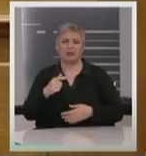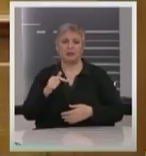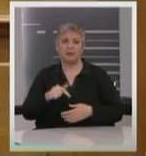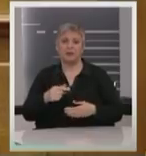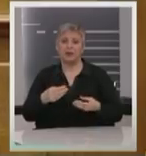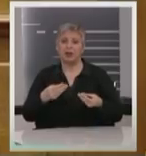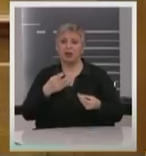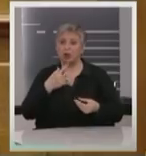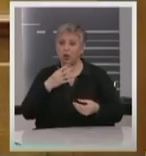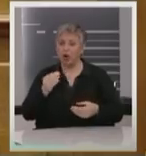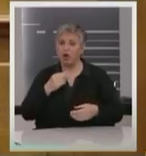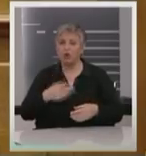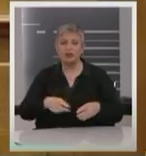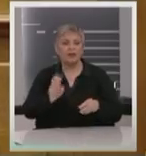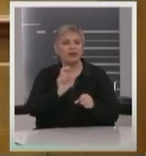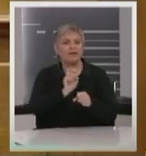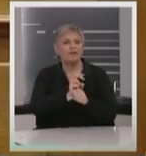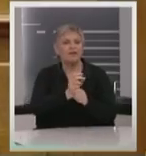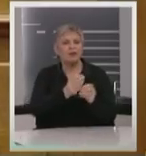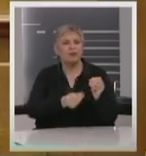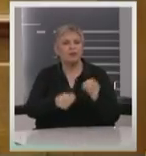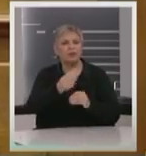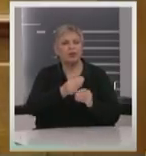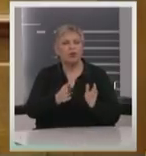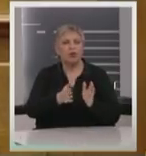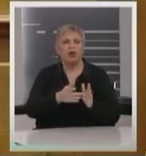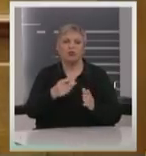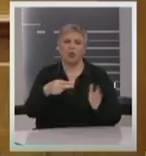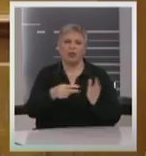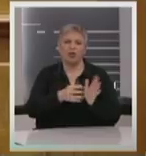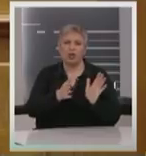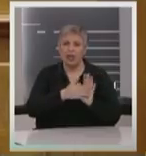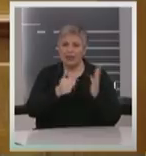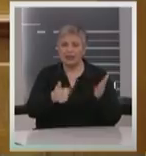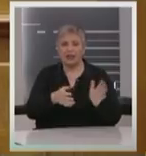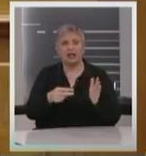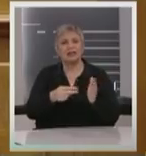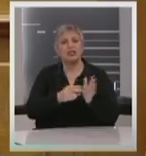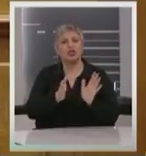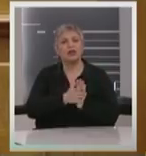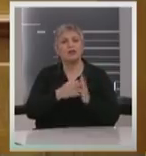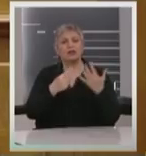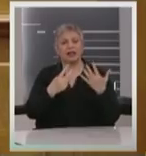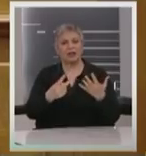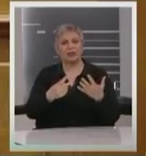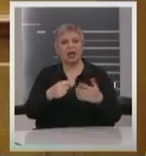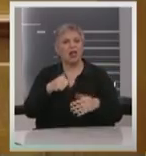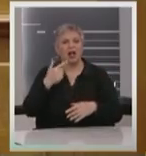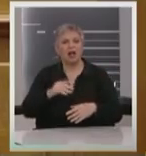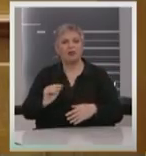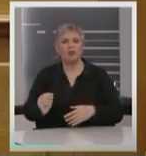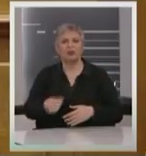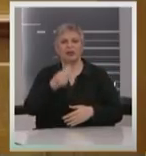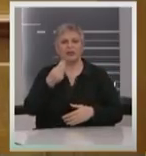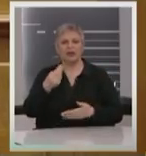αχρίαστα υπερπλεονάσματα του 16 και του 17 είναι προϊόν της απαράδεκτης